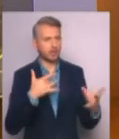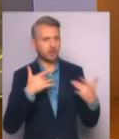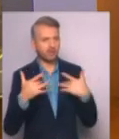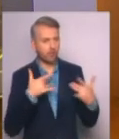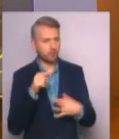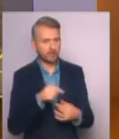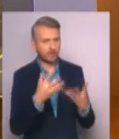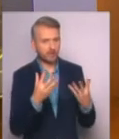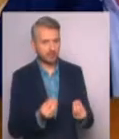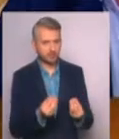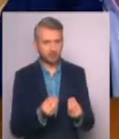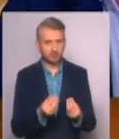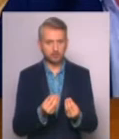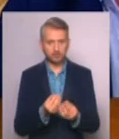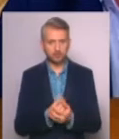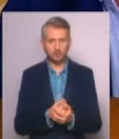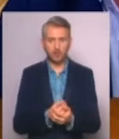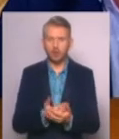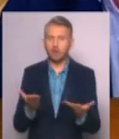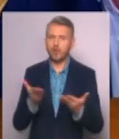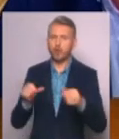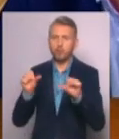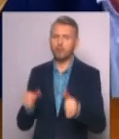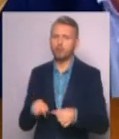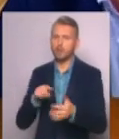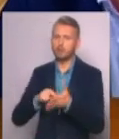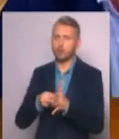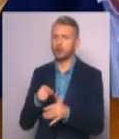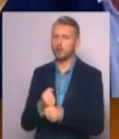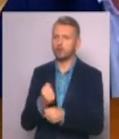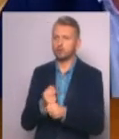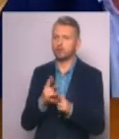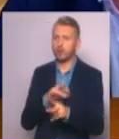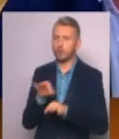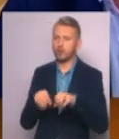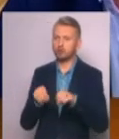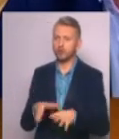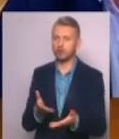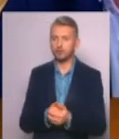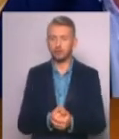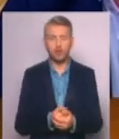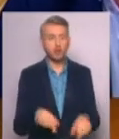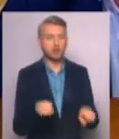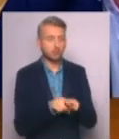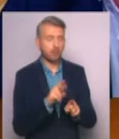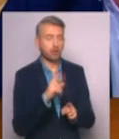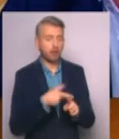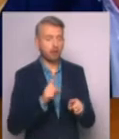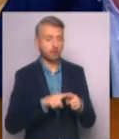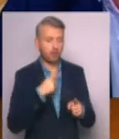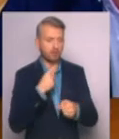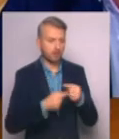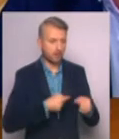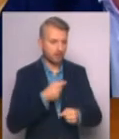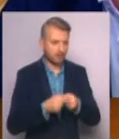дні, до цього, заходи спортивні. В якому форматі ви плануєте це робити? От як проєкт рішення виглядає? Так, як це традиційно,